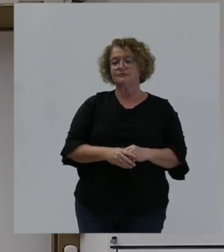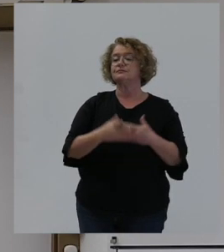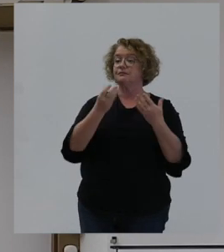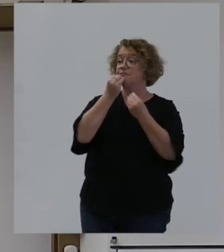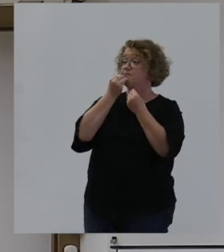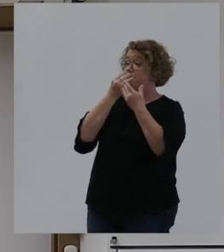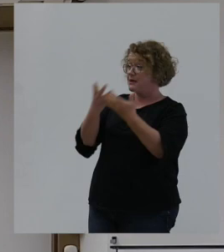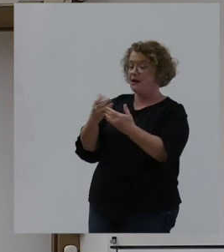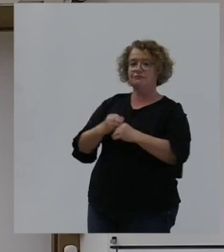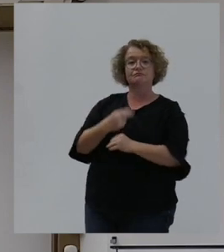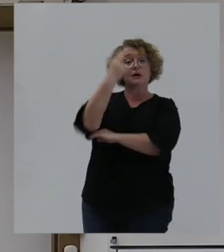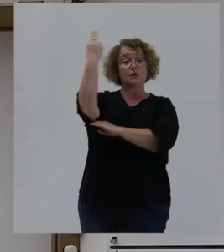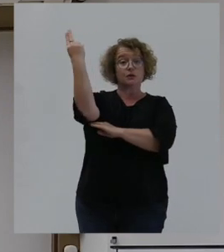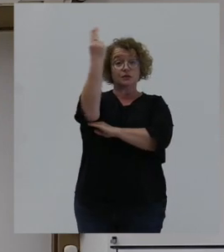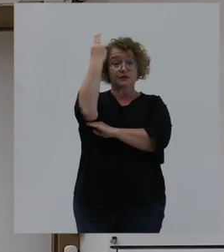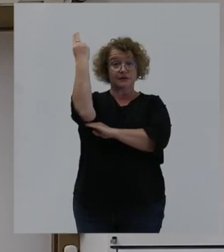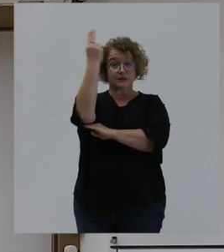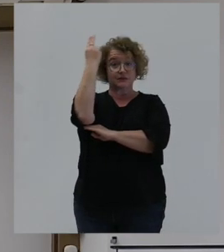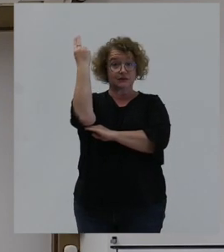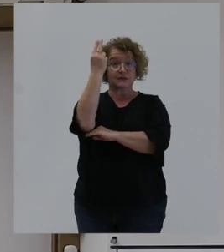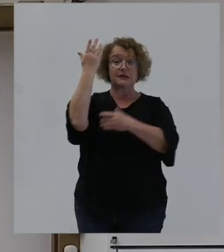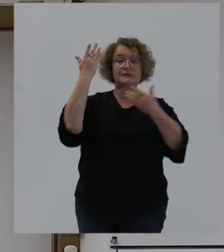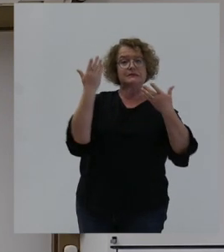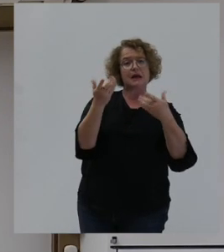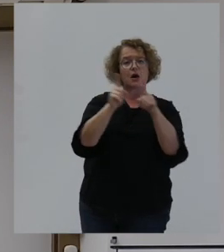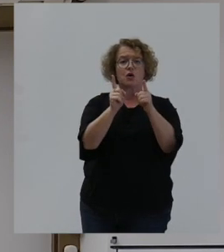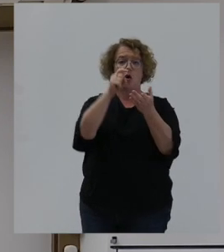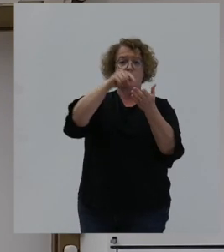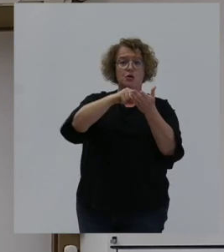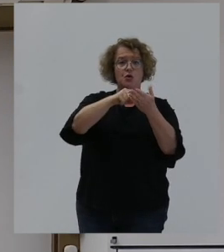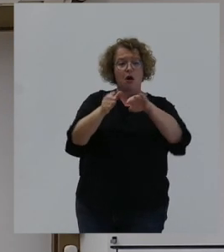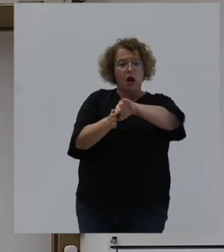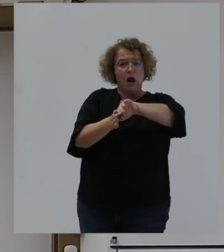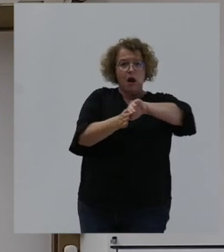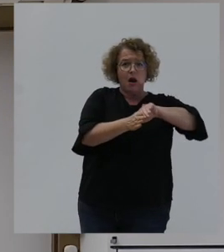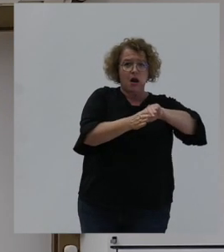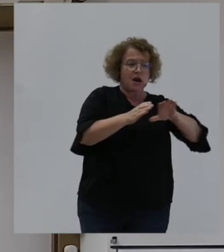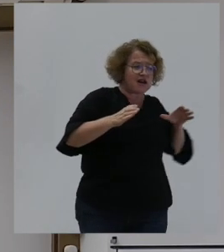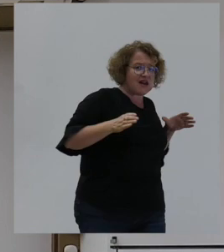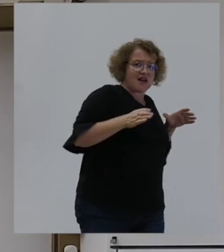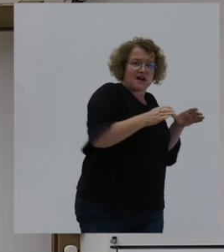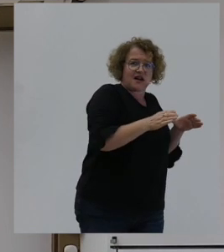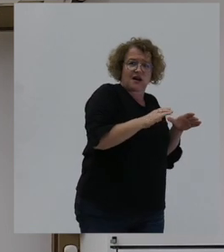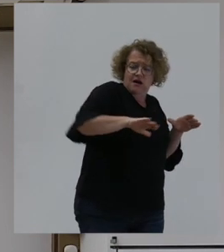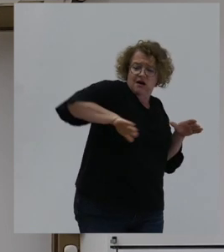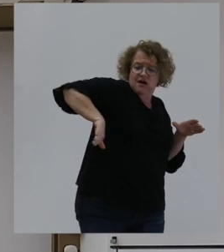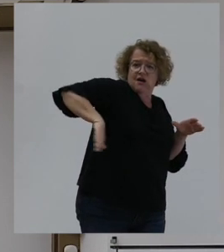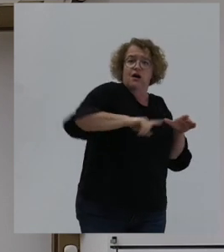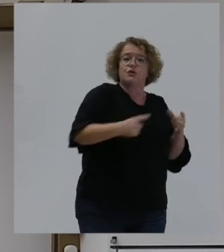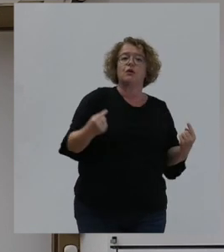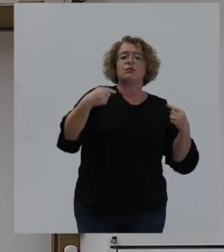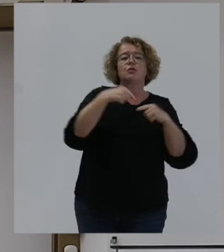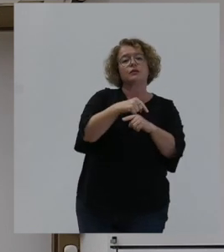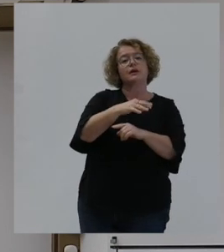Bien. Une université ne peut pas se concevoir comme un îlot isolé, on en est tous d'accord, c'est un enjeu politique, a fortiori pour